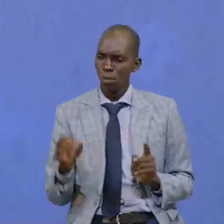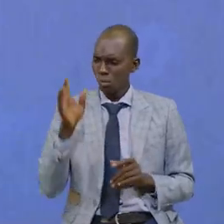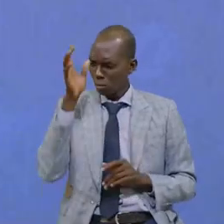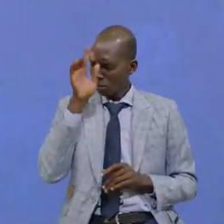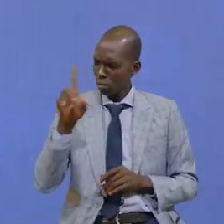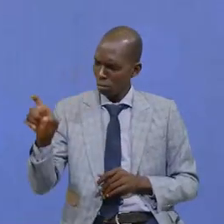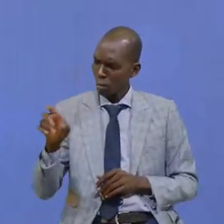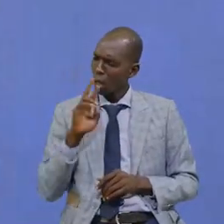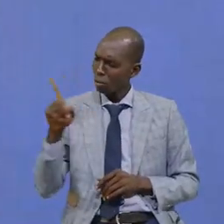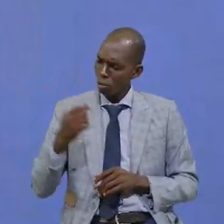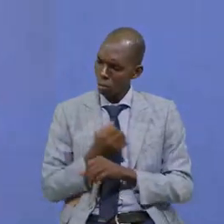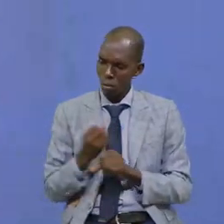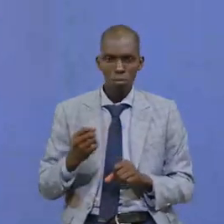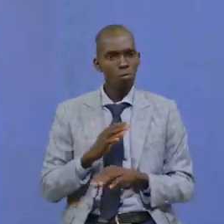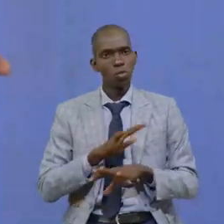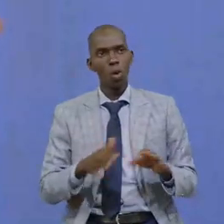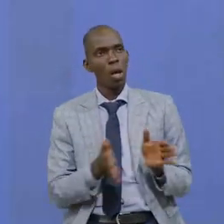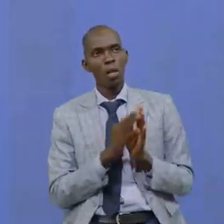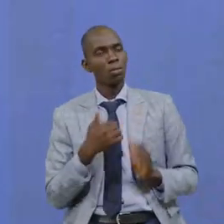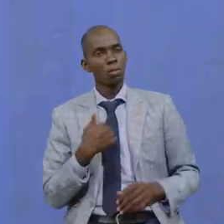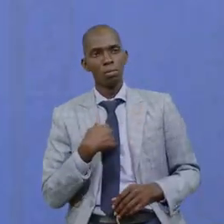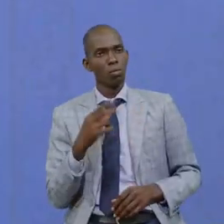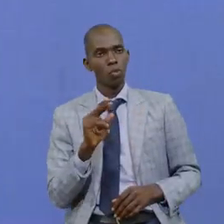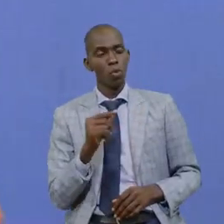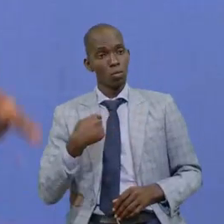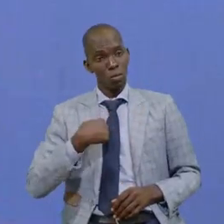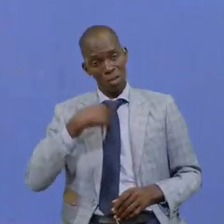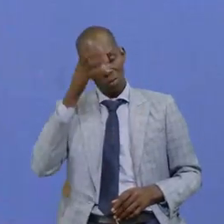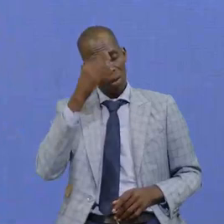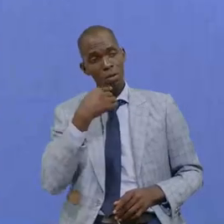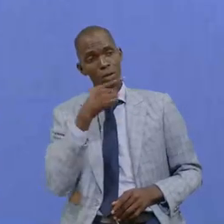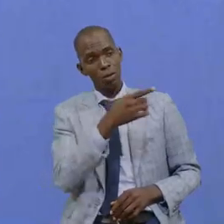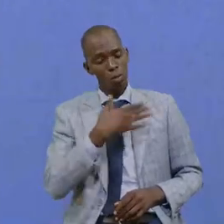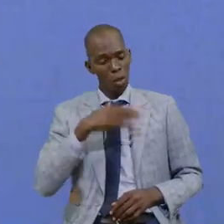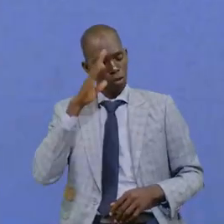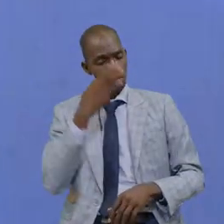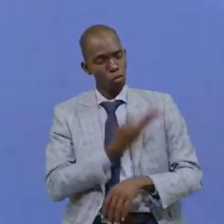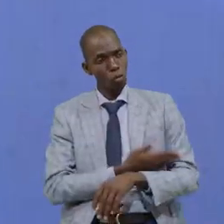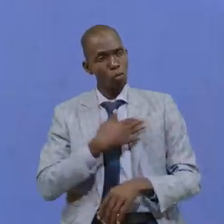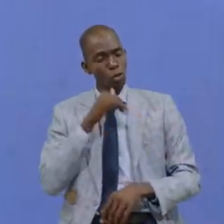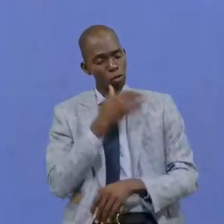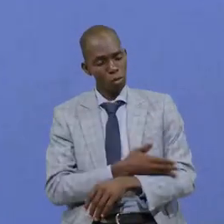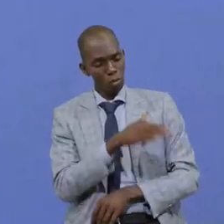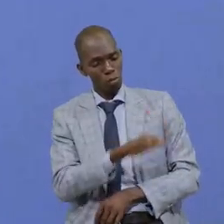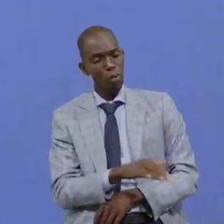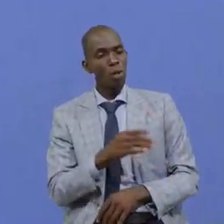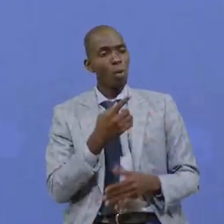papa, est-ce que tu es né de nouveau? Ah, on ne me pose pas de questions. Je te dis, mon enfant, ce qui est bon pour